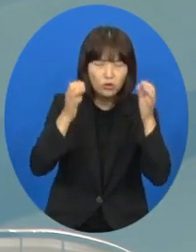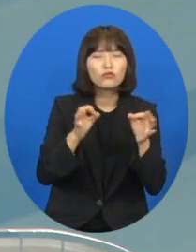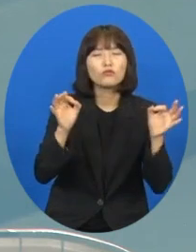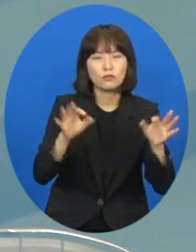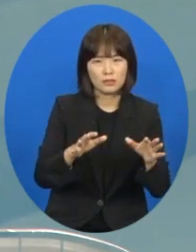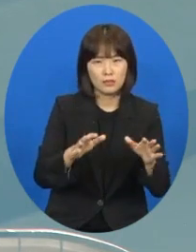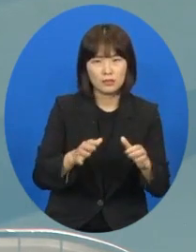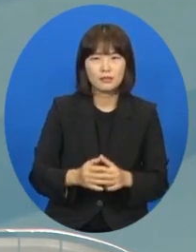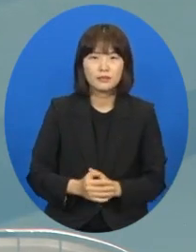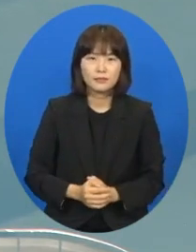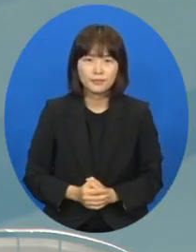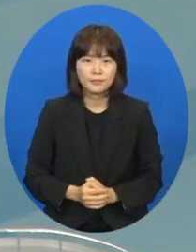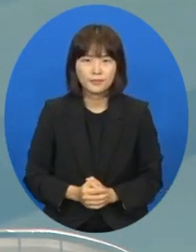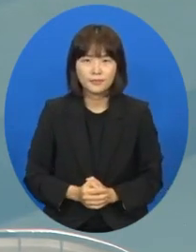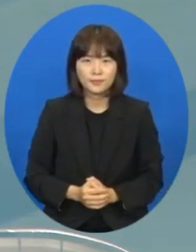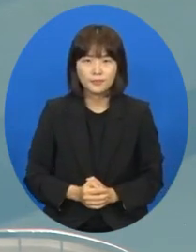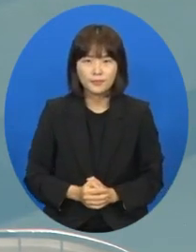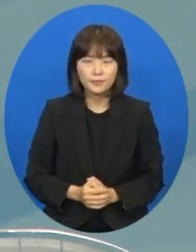순간입니다.